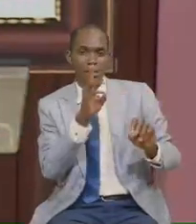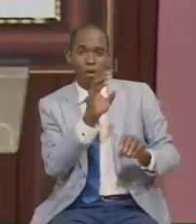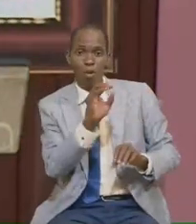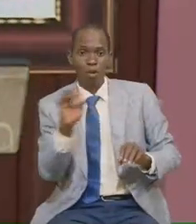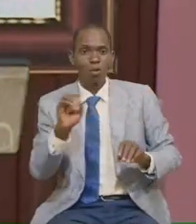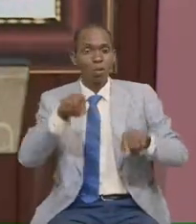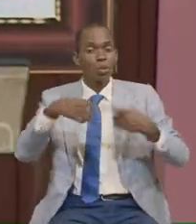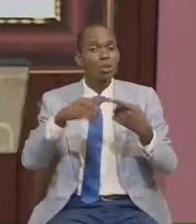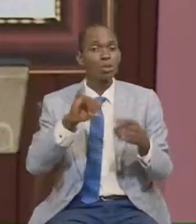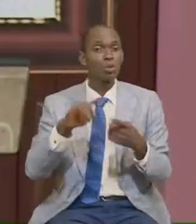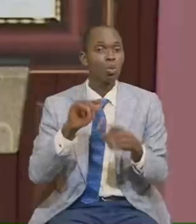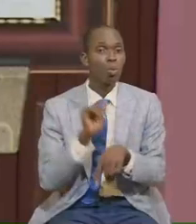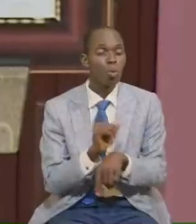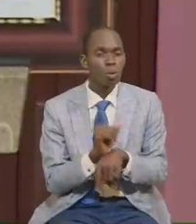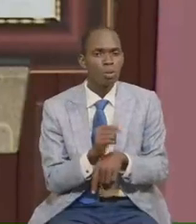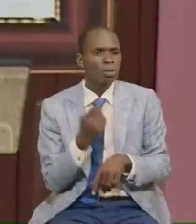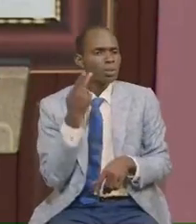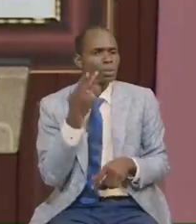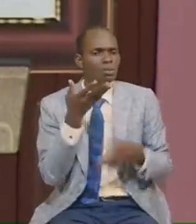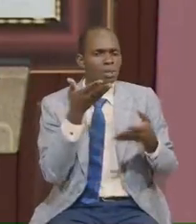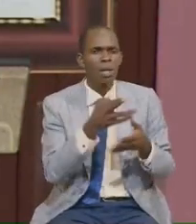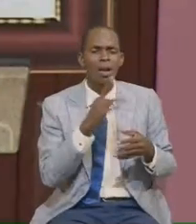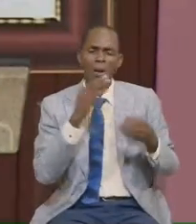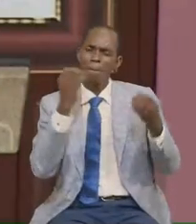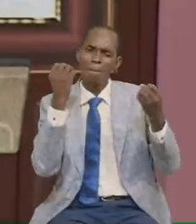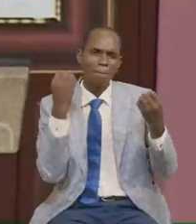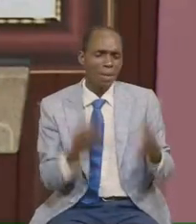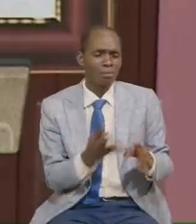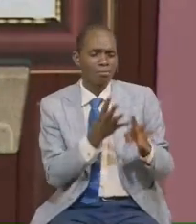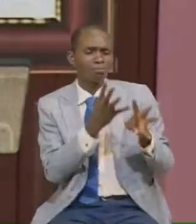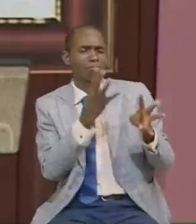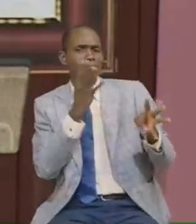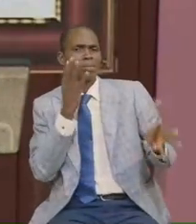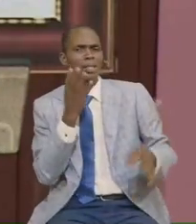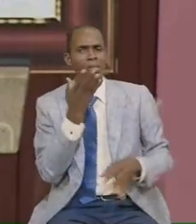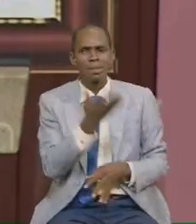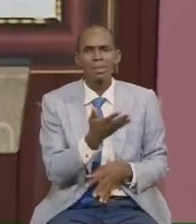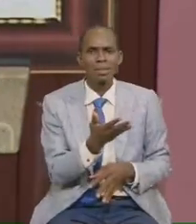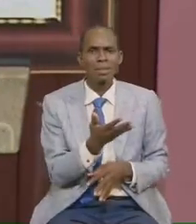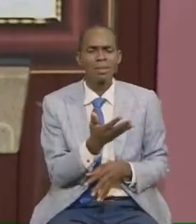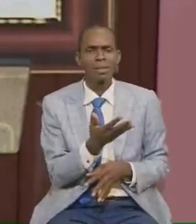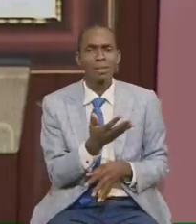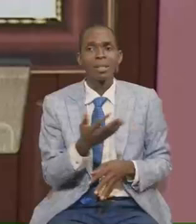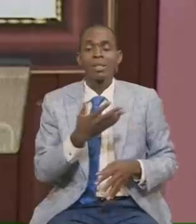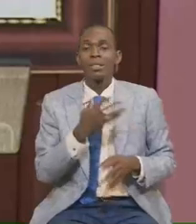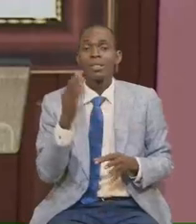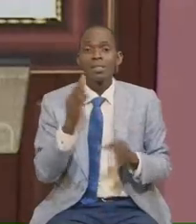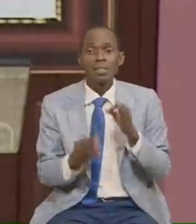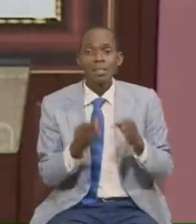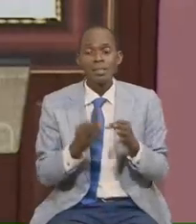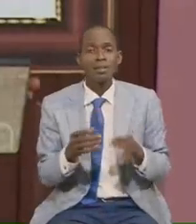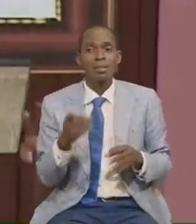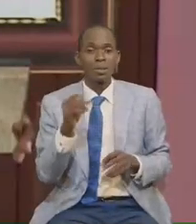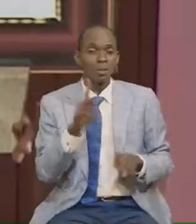il y a déjà d'embouteillages. Ceux qui travaillent là, ils sont nombreux. S'ils ne travaillent pas au bureau,